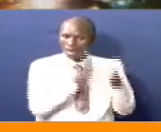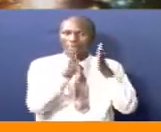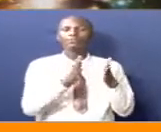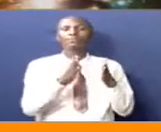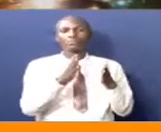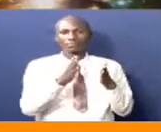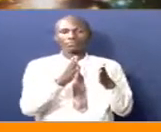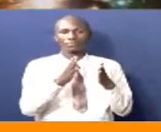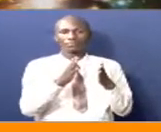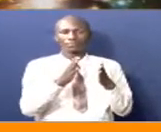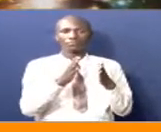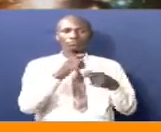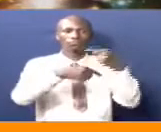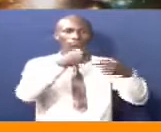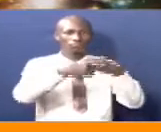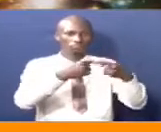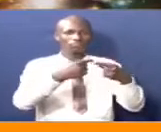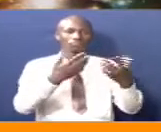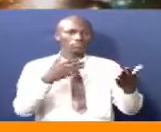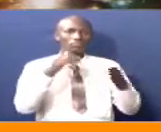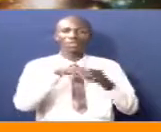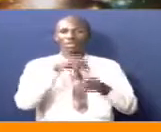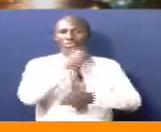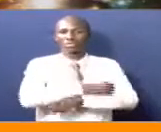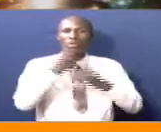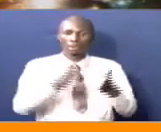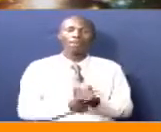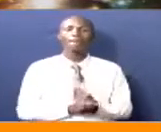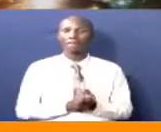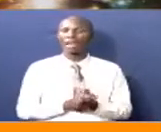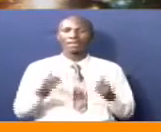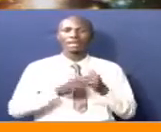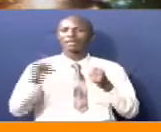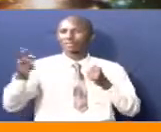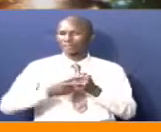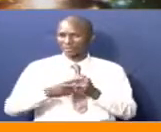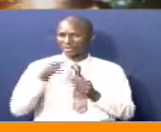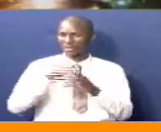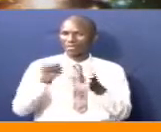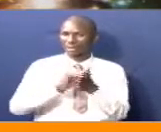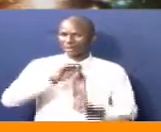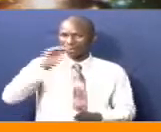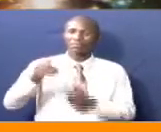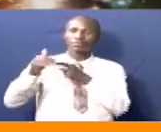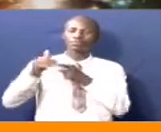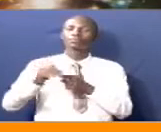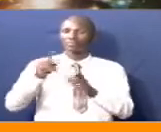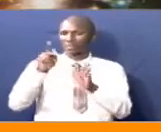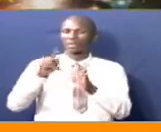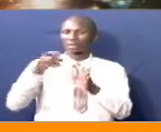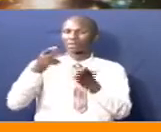kutuwa wa mina kutuwa iwa ndhene wa maskulu miongo kenda na mwanza alame ndhene wa county yesu ya